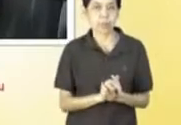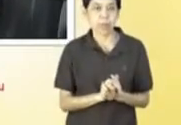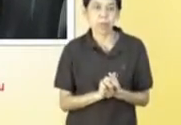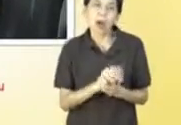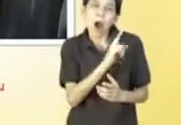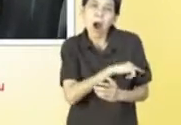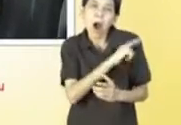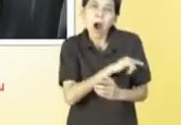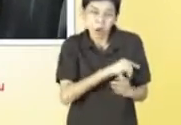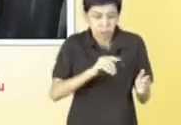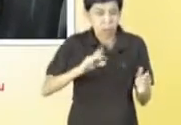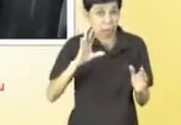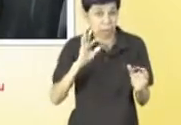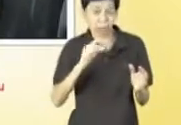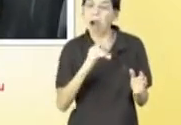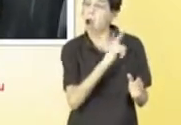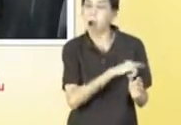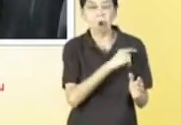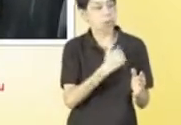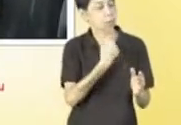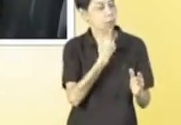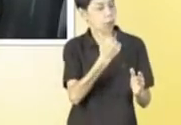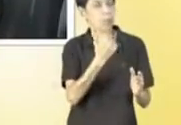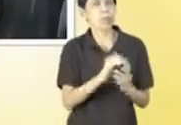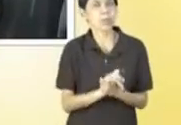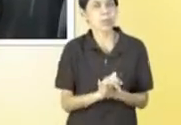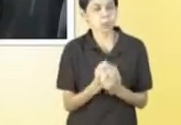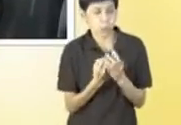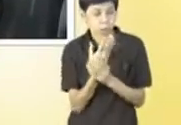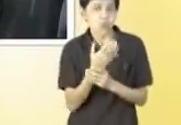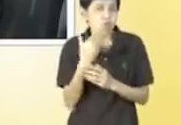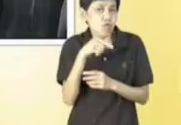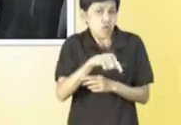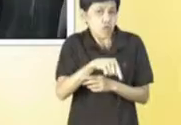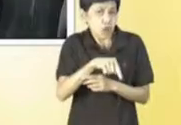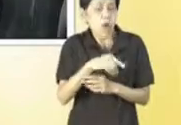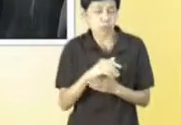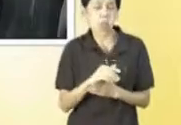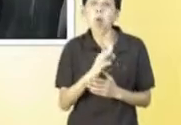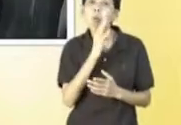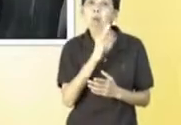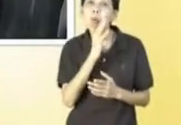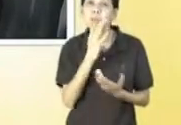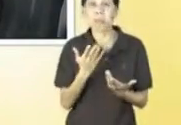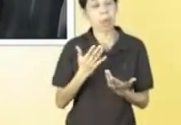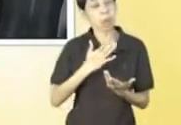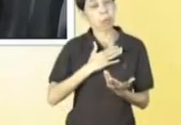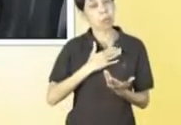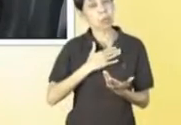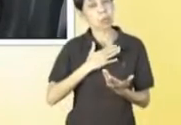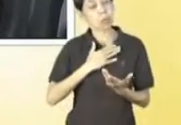ทินี่จะทำให้มีรสชาติดีขึ้นนะ ค่ะ แกงขี้เหล็กนี่ถ้าสมมุติว่าเราไม่ท